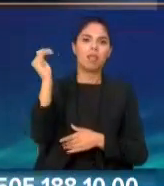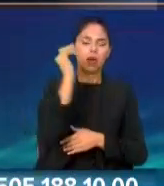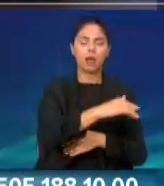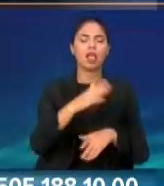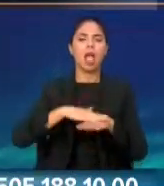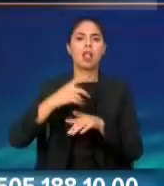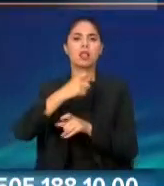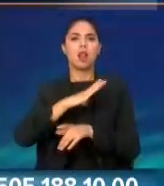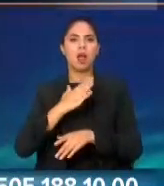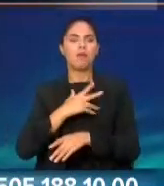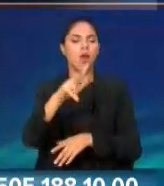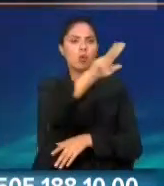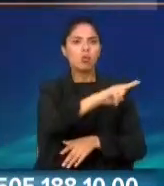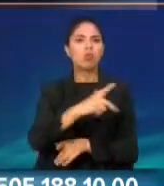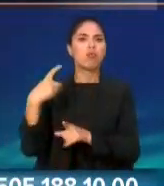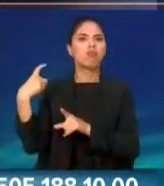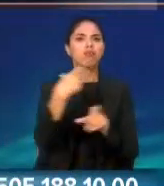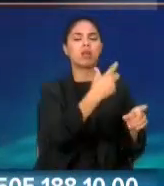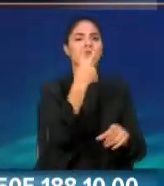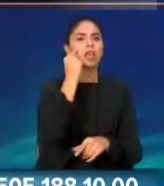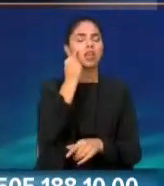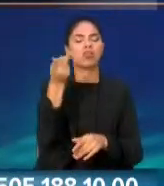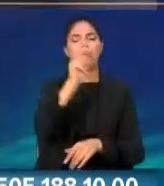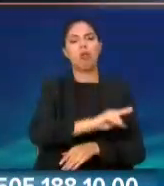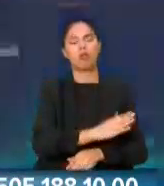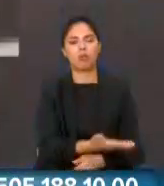Üç arkadaşın üzerine kurşun yağdırdı, ikisini öldürdü.